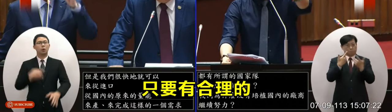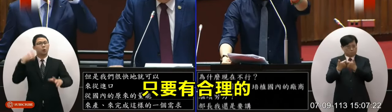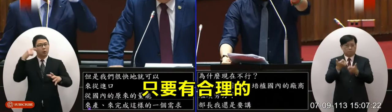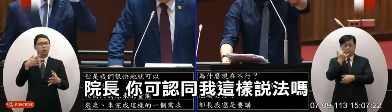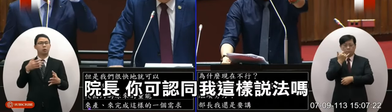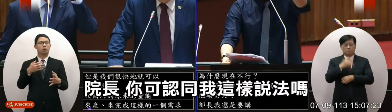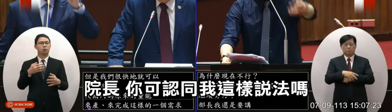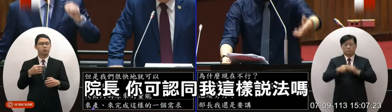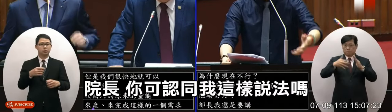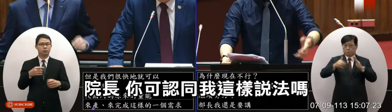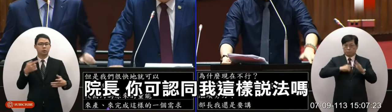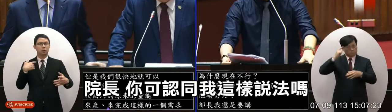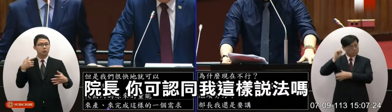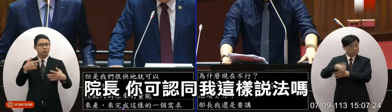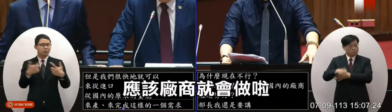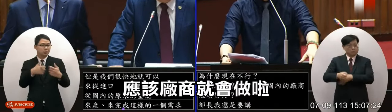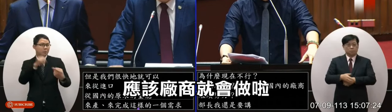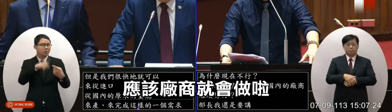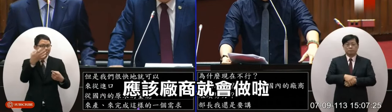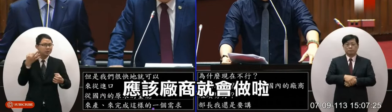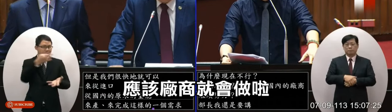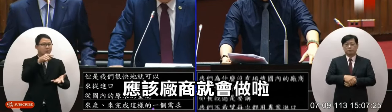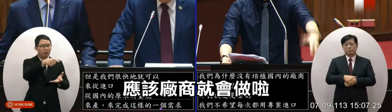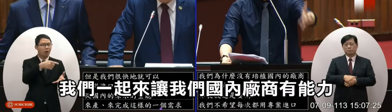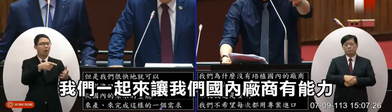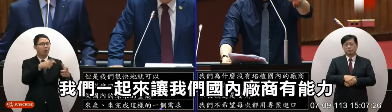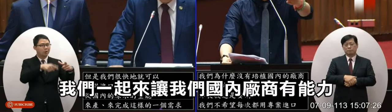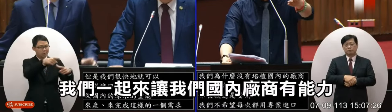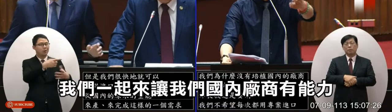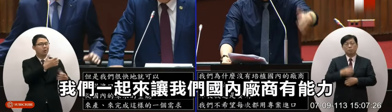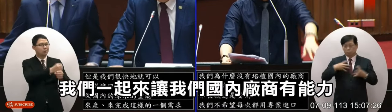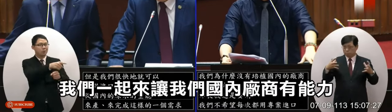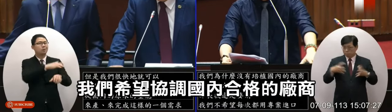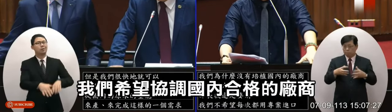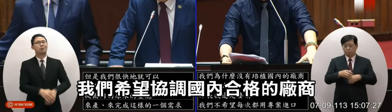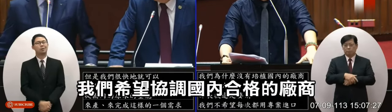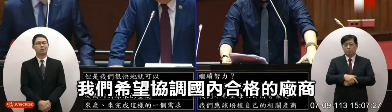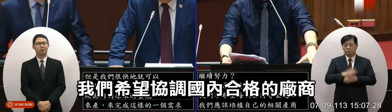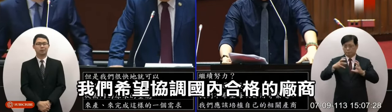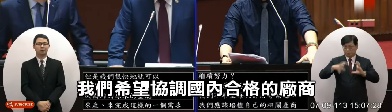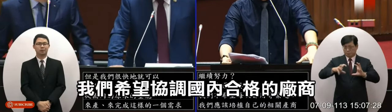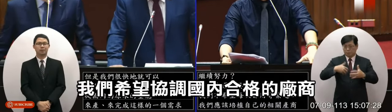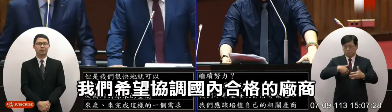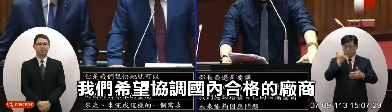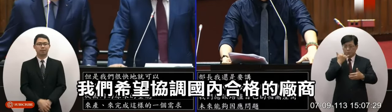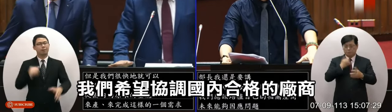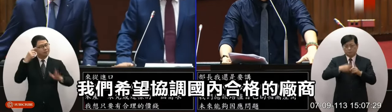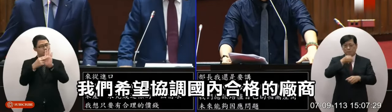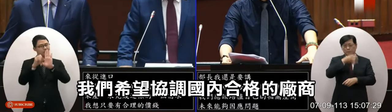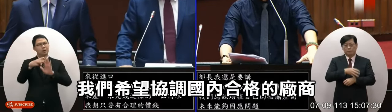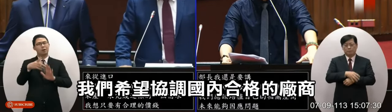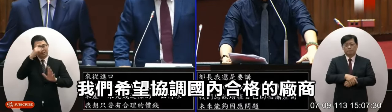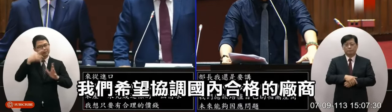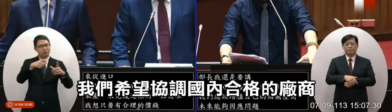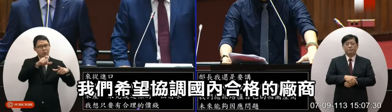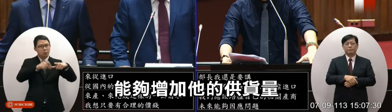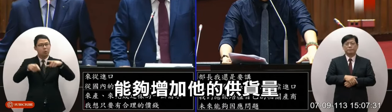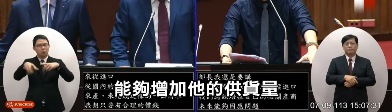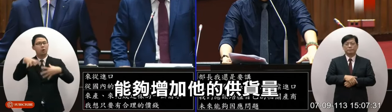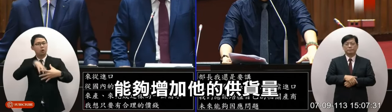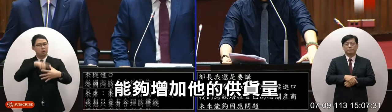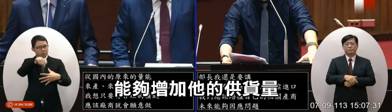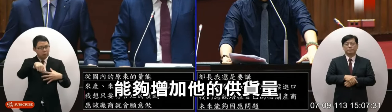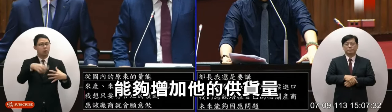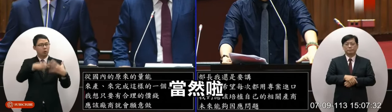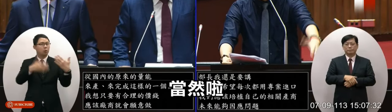有合理的。 院长，你可以认同我这样说吧？ 应该厂商就会做的。 我们一起来让我们的国内厂商有这个能力。 协调国内合格的厂商，能